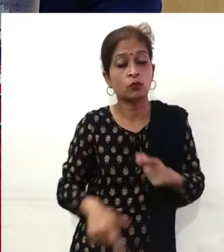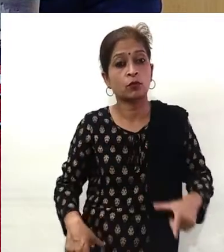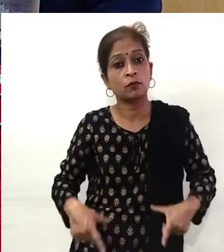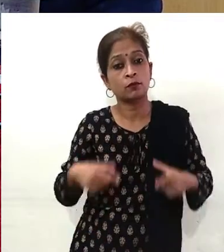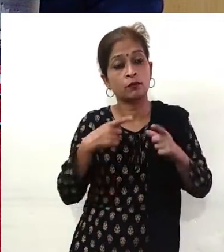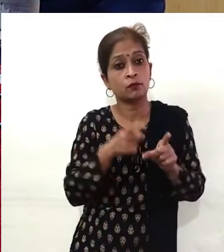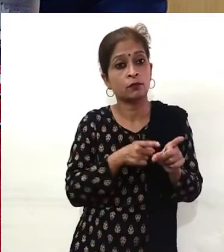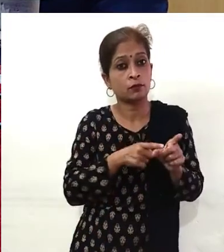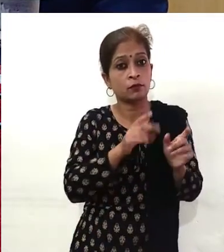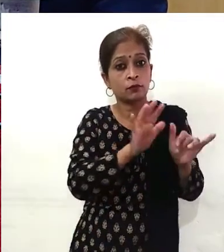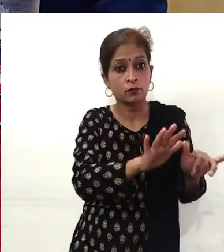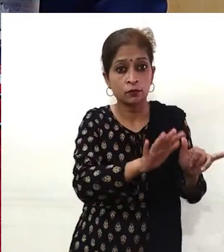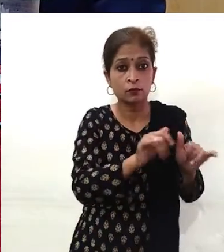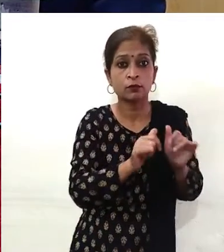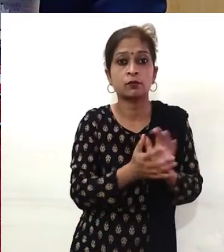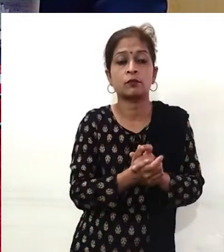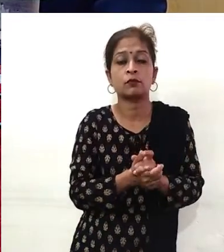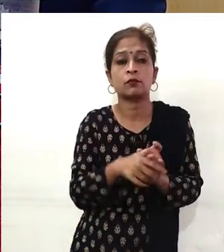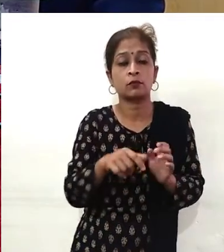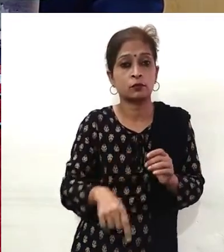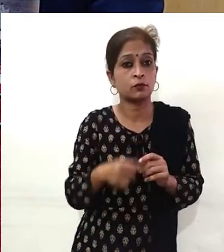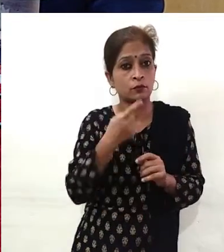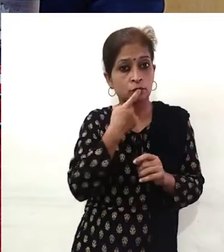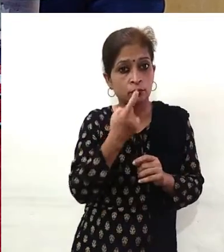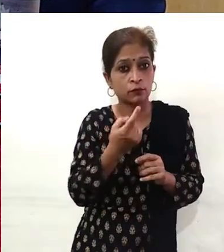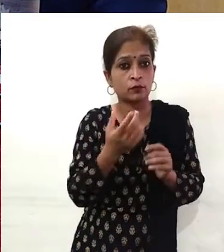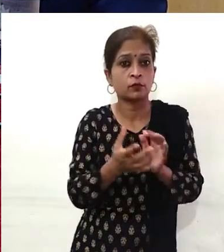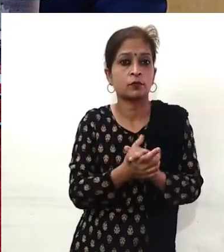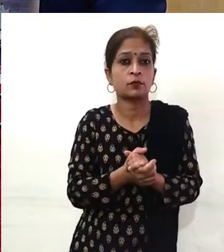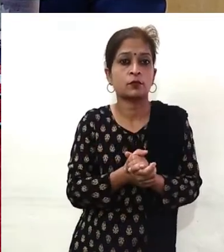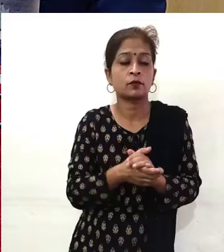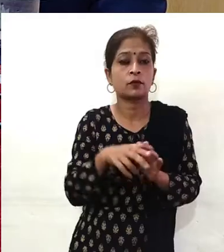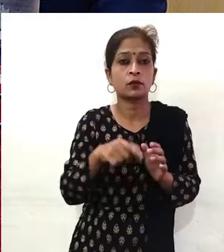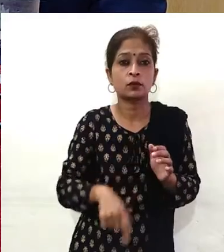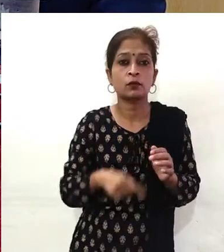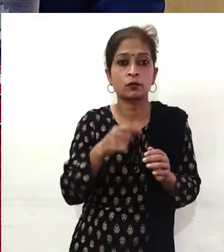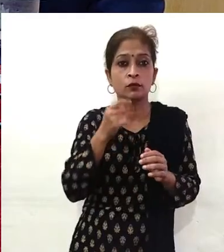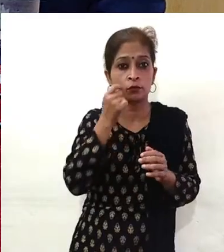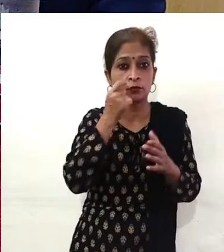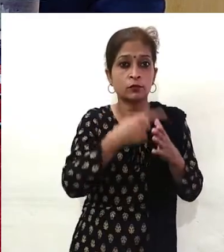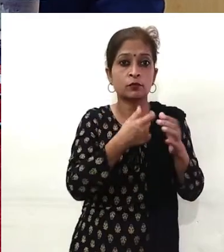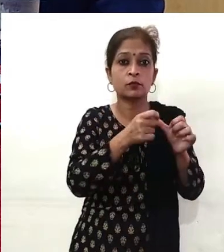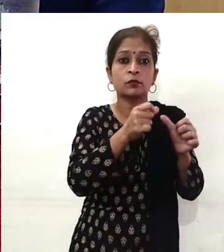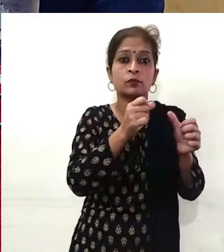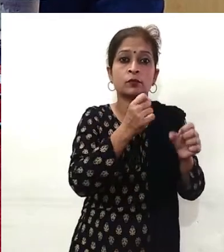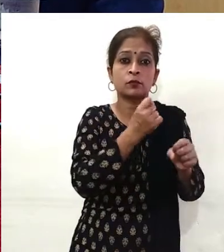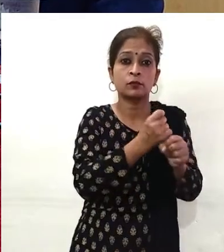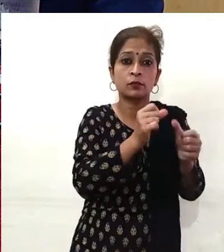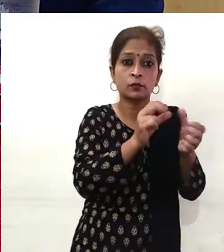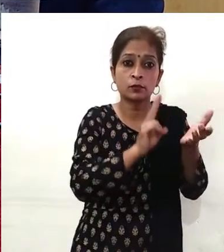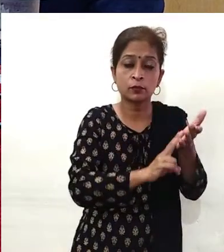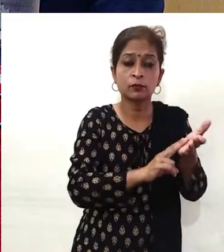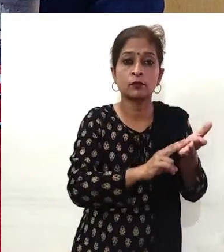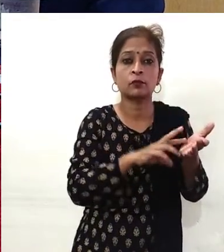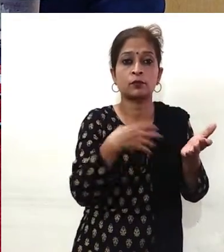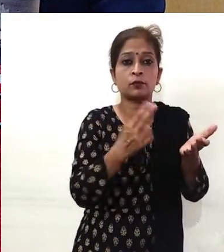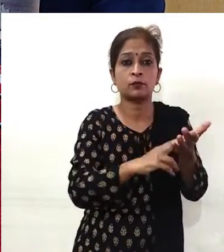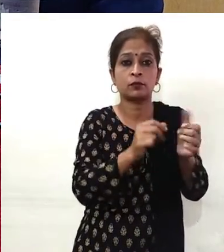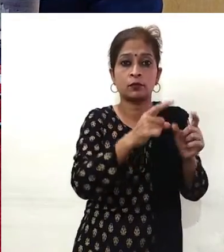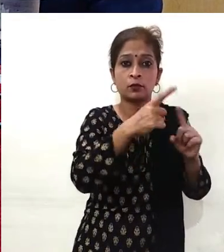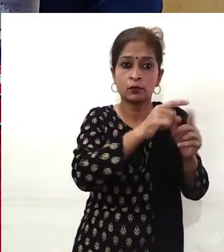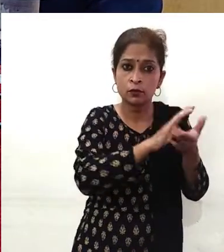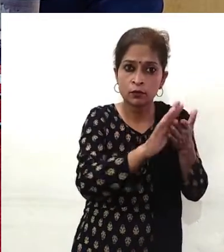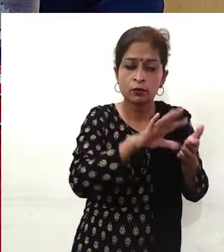है। चौथा, ऐसा बोला जाता है कि जगन्नाथ बलभद्र सुभद्रा के अंदर